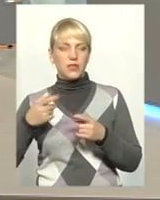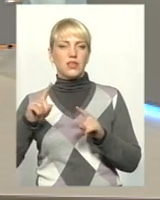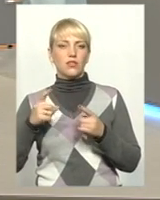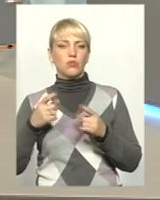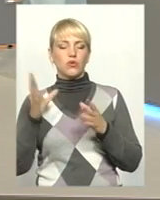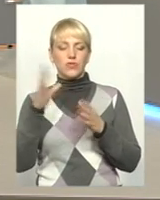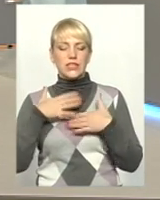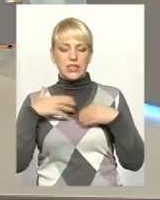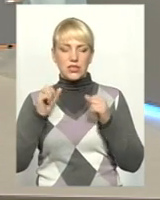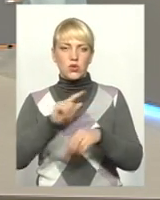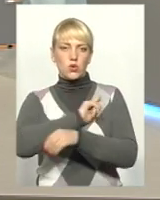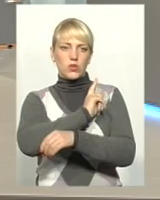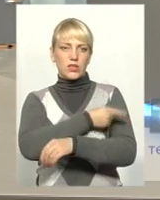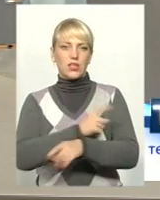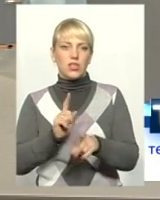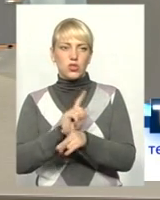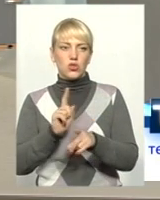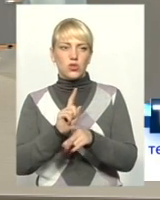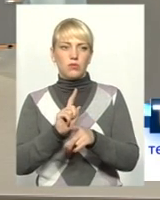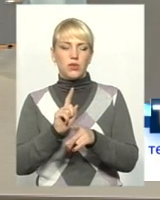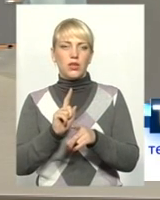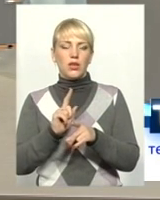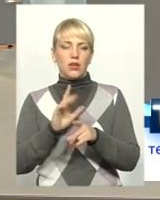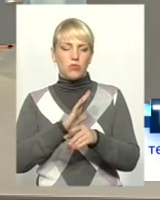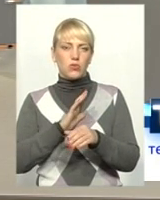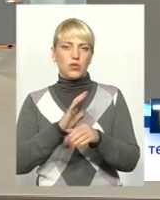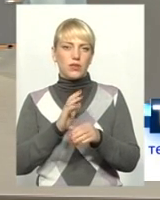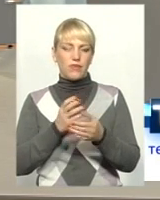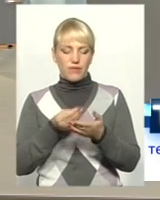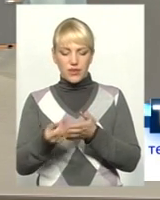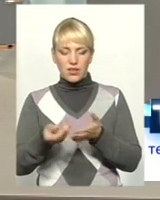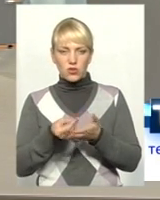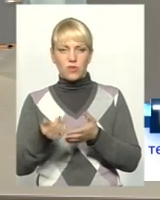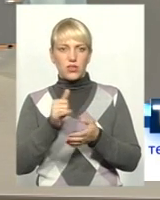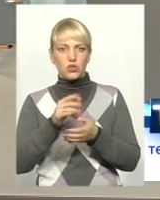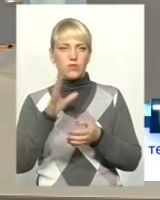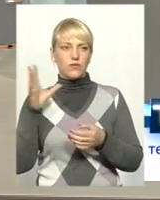прикладати всі зусилля, щоб просто срівно вони будуть фінансуватися, що вони були просто